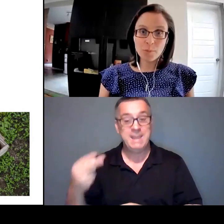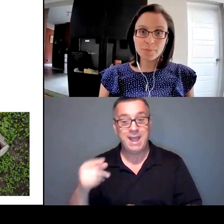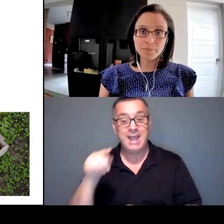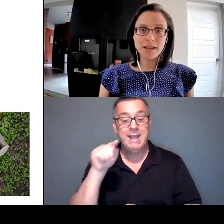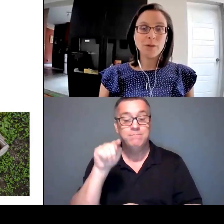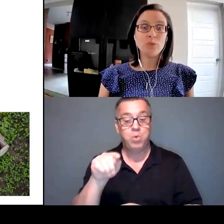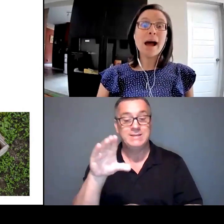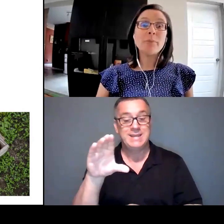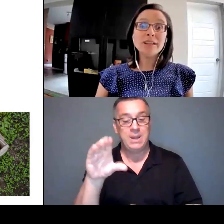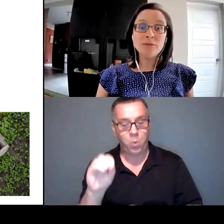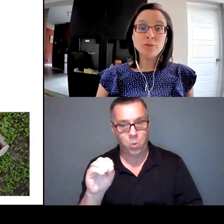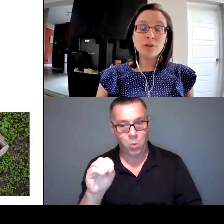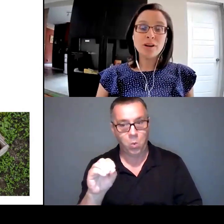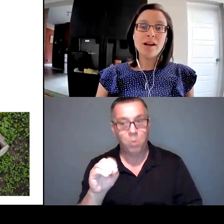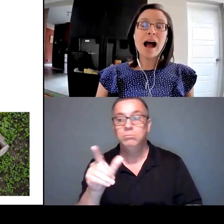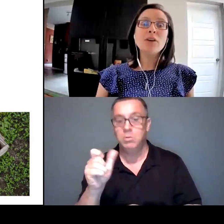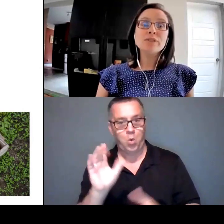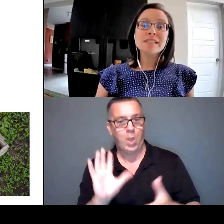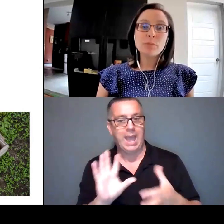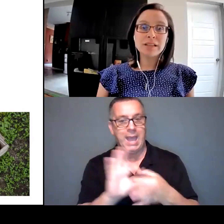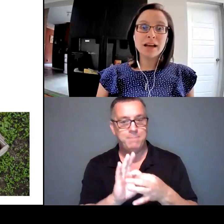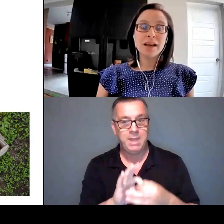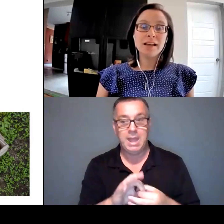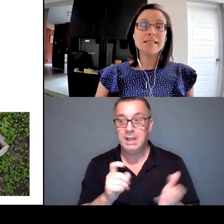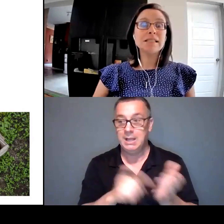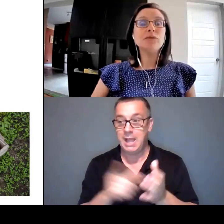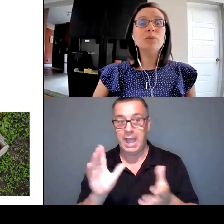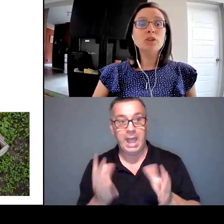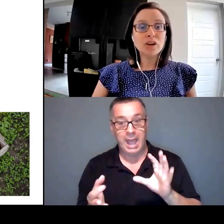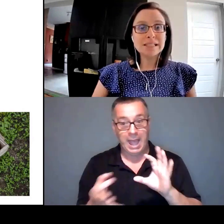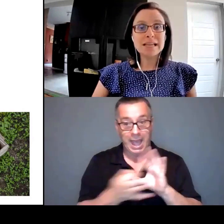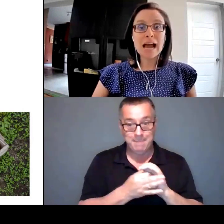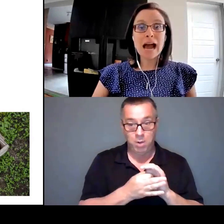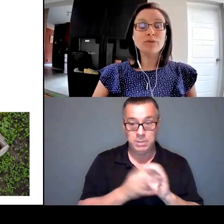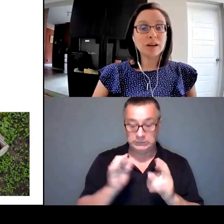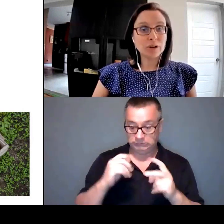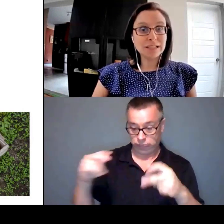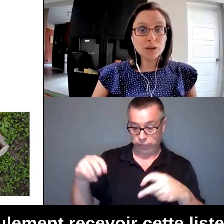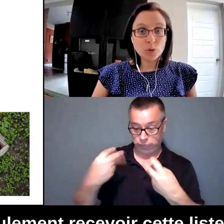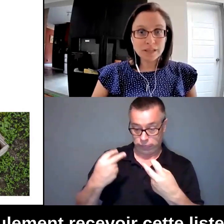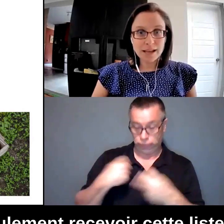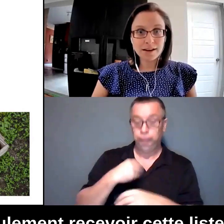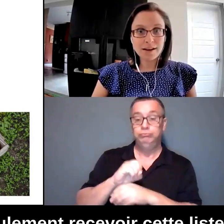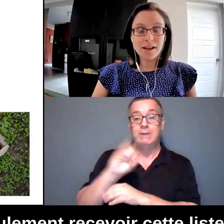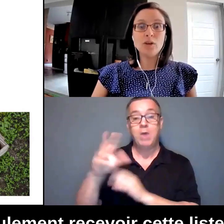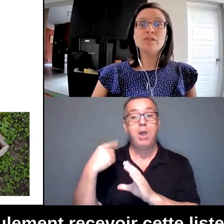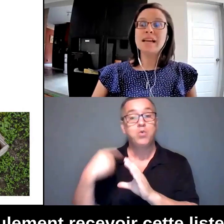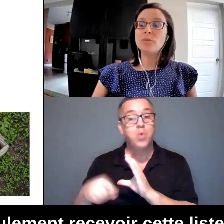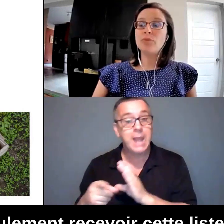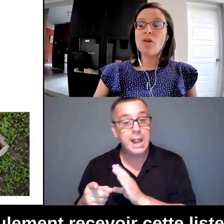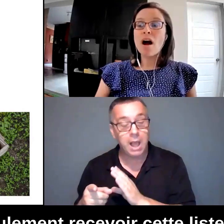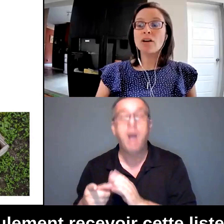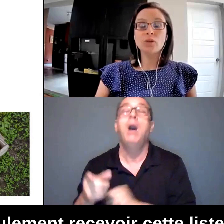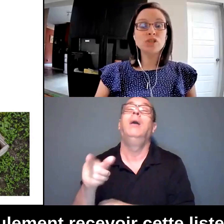www.helenehébert.co, puis abonnez-vous. En vous abonnant, si vous m'autorisez à vous envoyer des courriels, vous